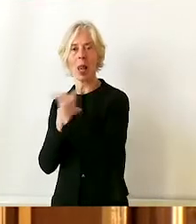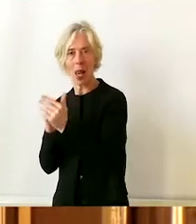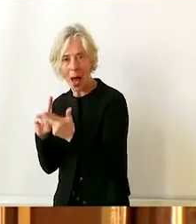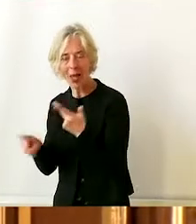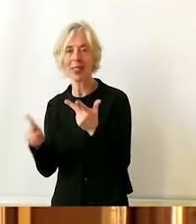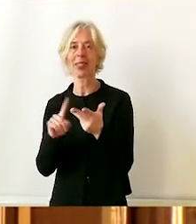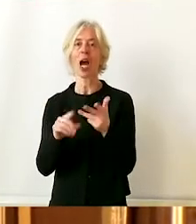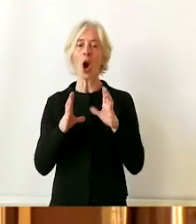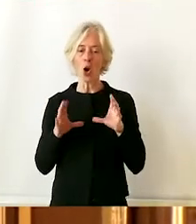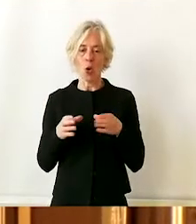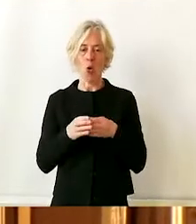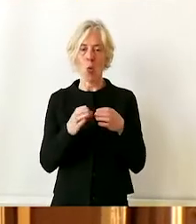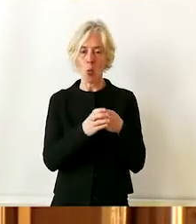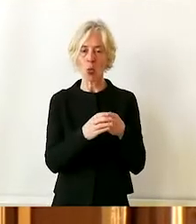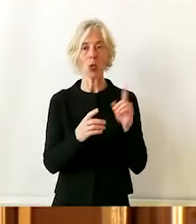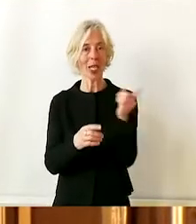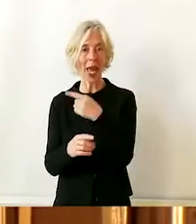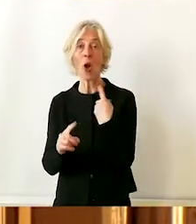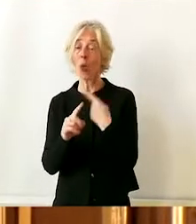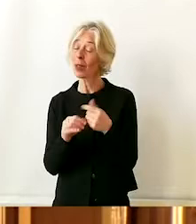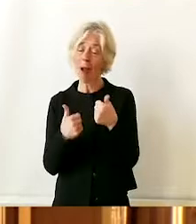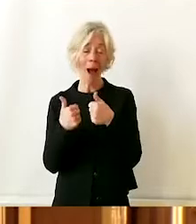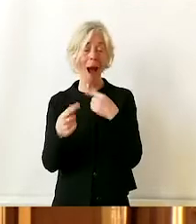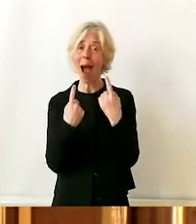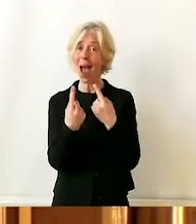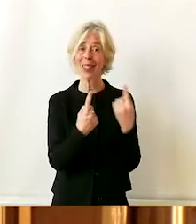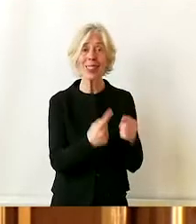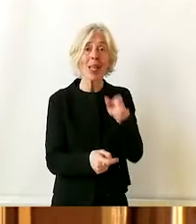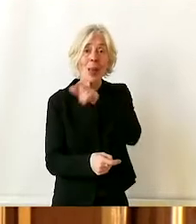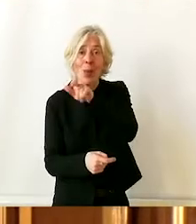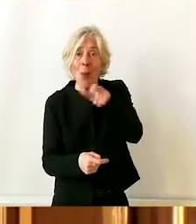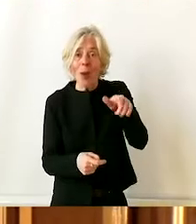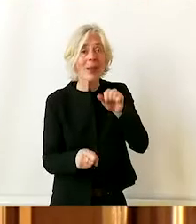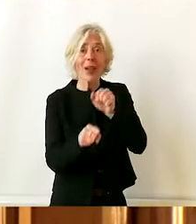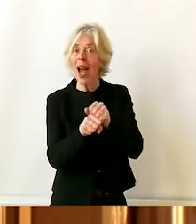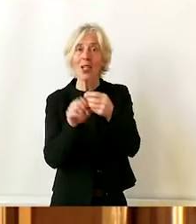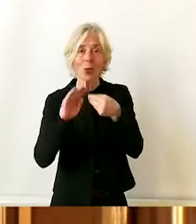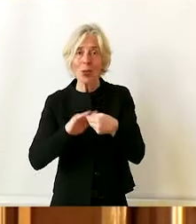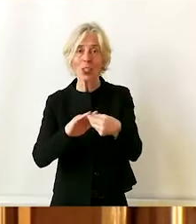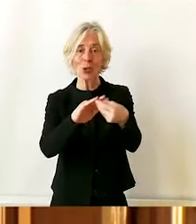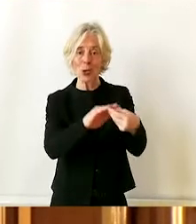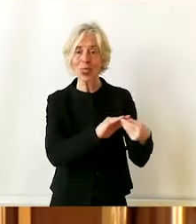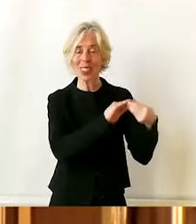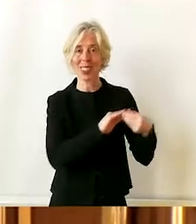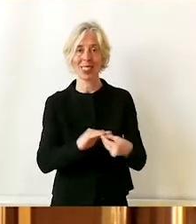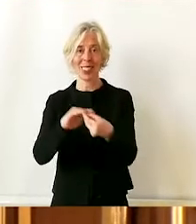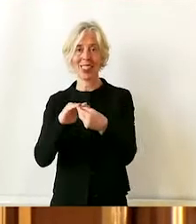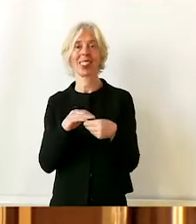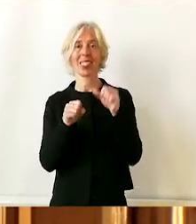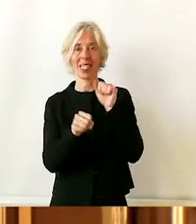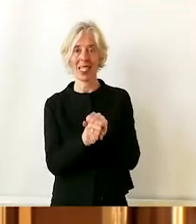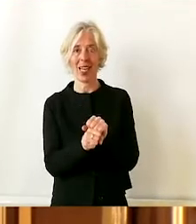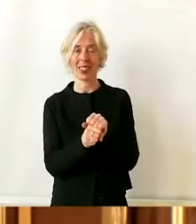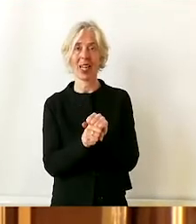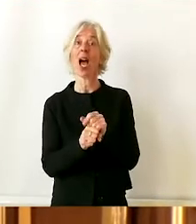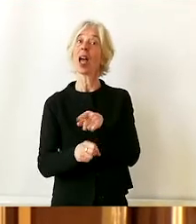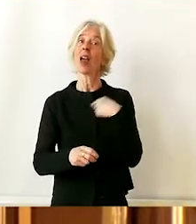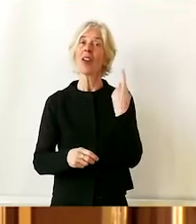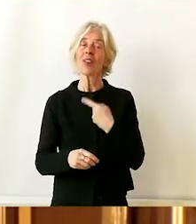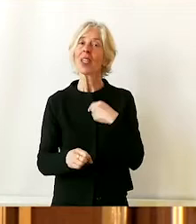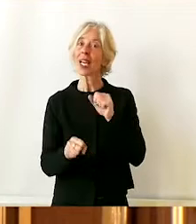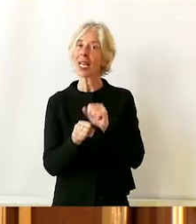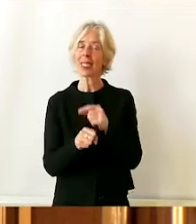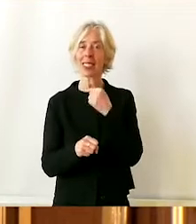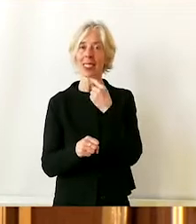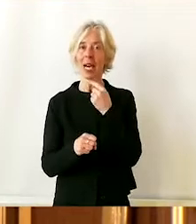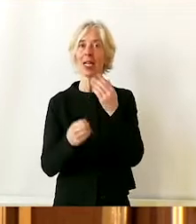aber auch Bürgerinnen und Bürger können natürlich einen Beitrag leisten. Und wir können, glaube ich, auch nur dann von gelingendem Klimaschutz